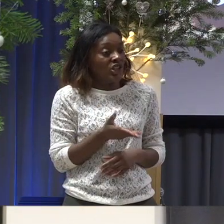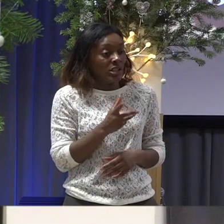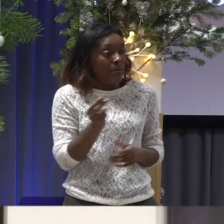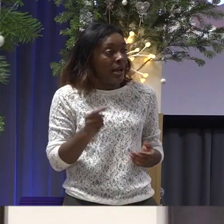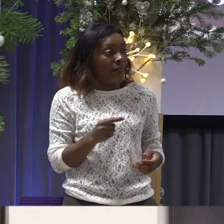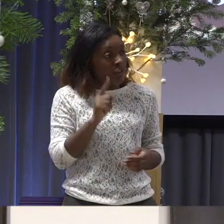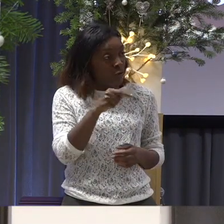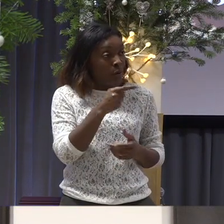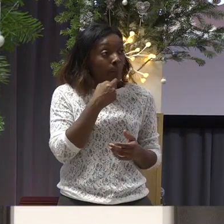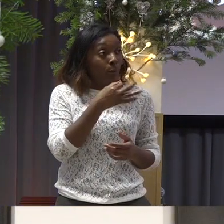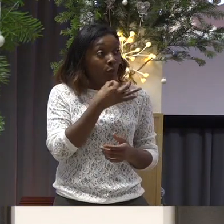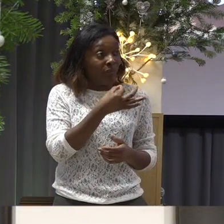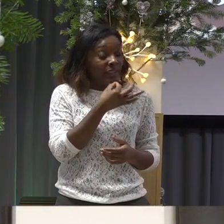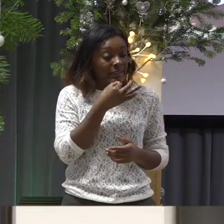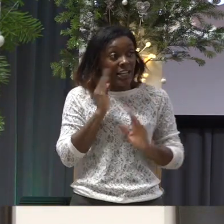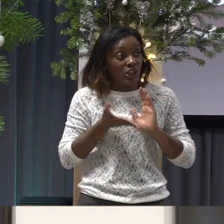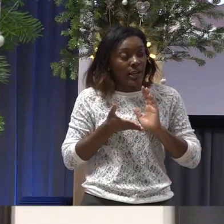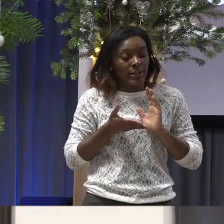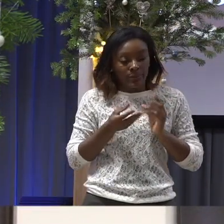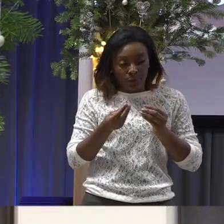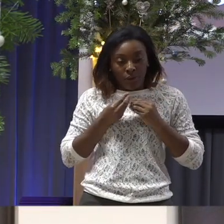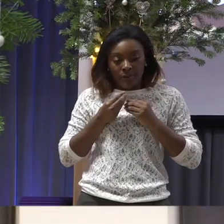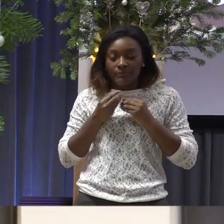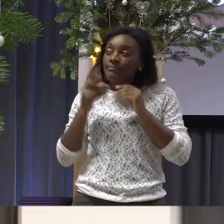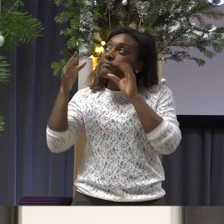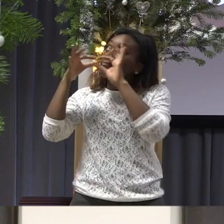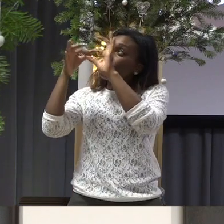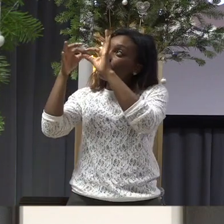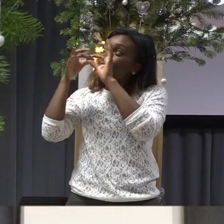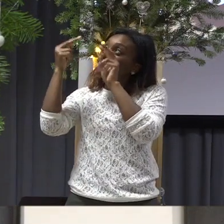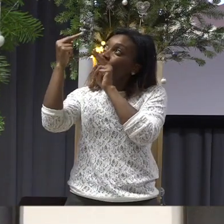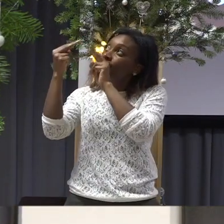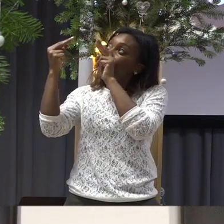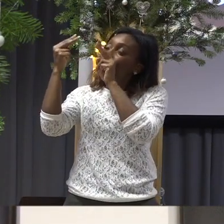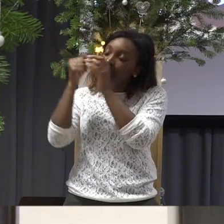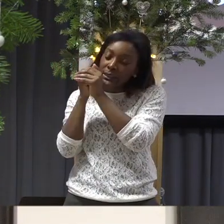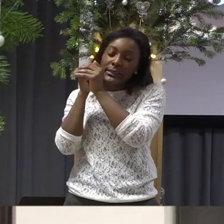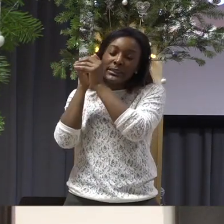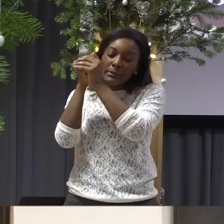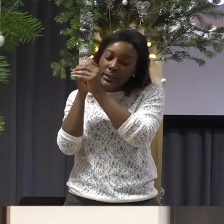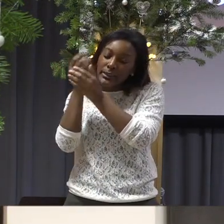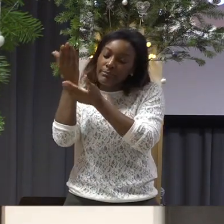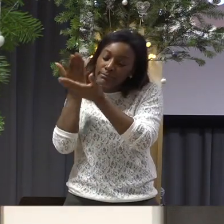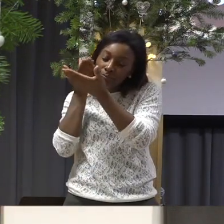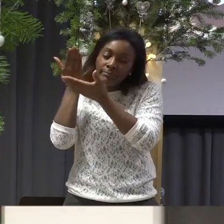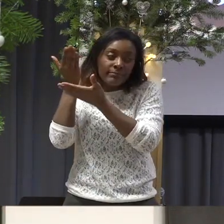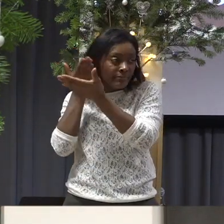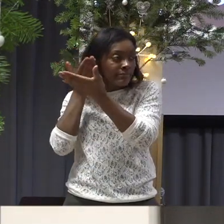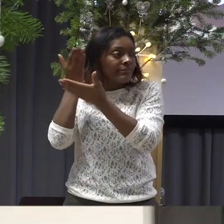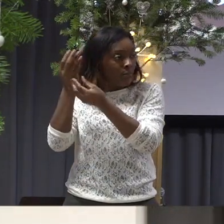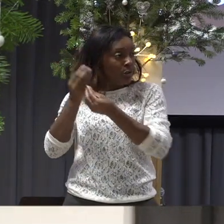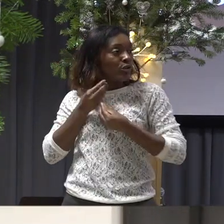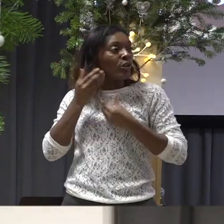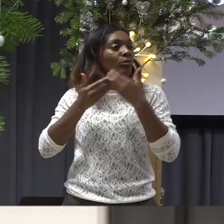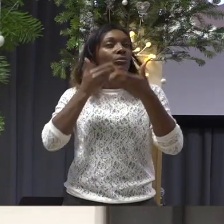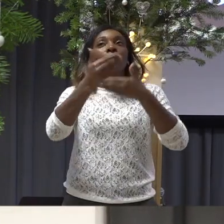entre Dieu et toi. Parce qu'il est en train de te préparer pour te donner encore le meilleur. Alors, à quelqu'un qui croit que ses